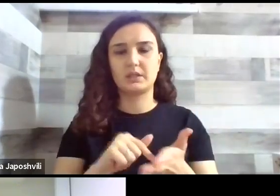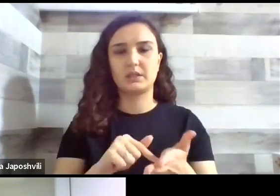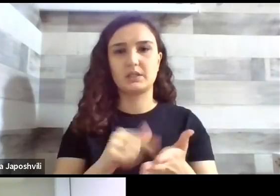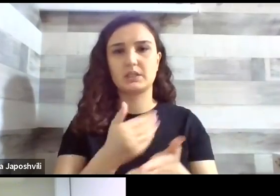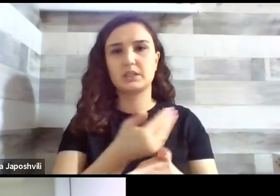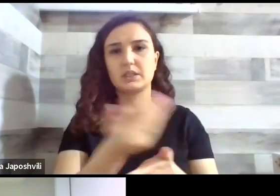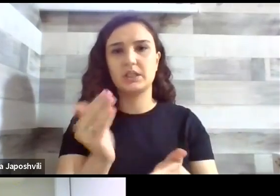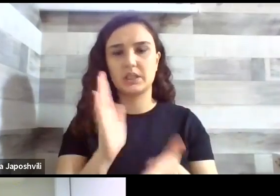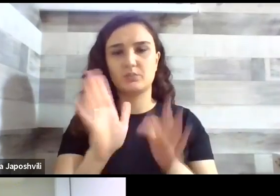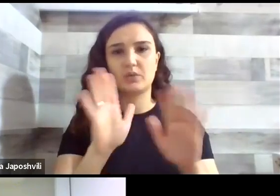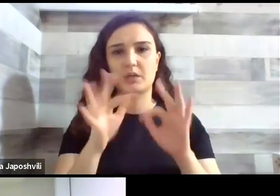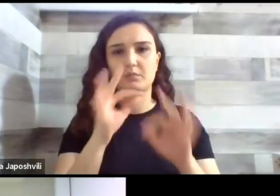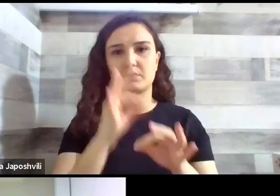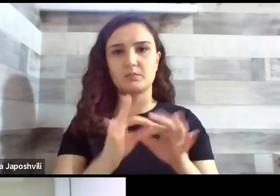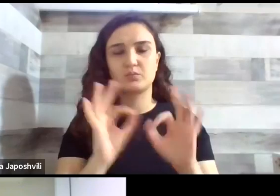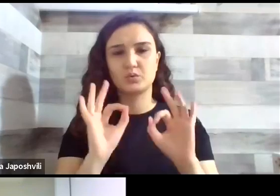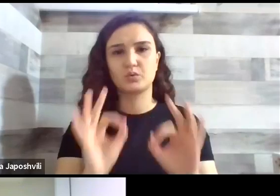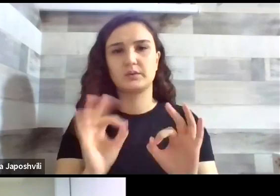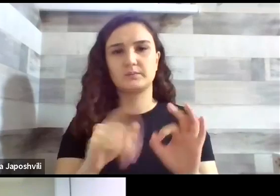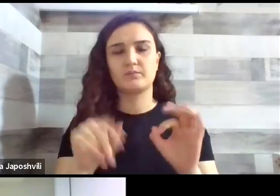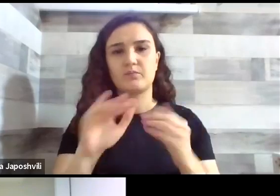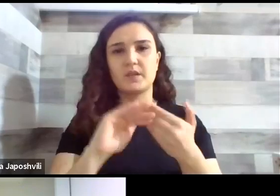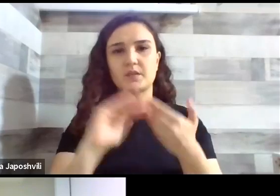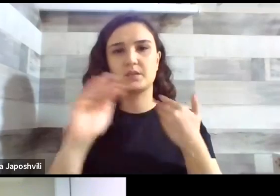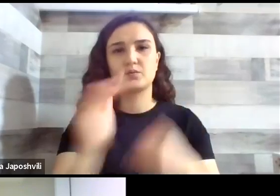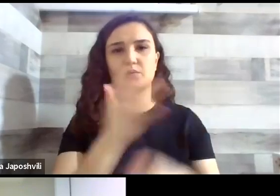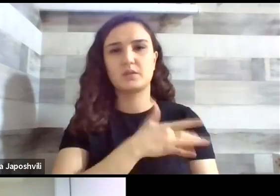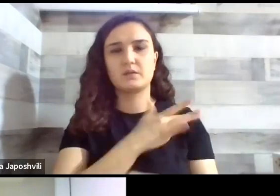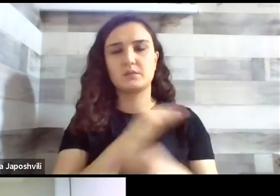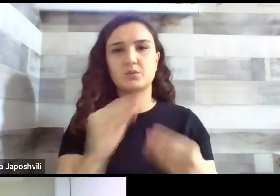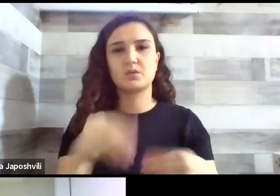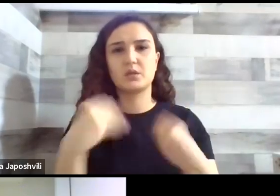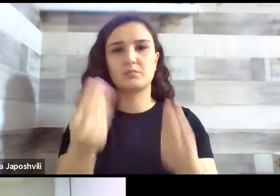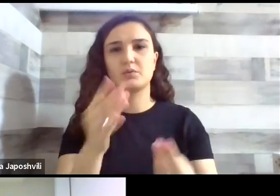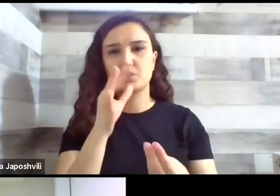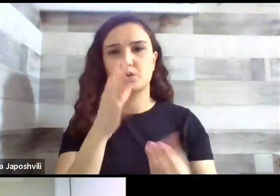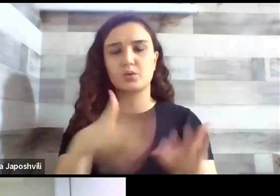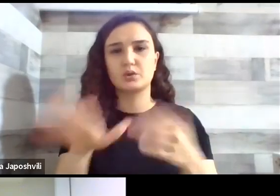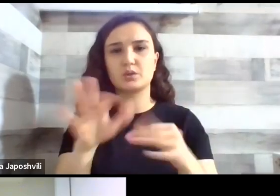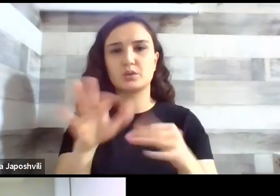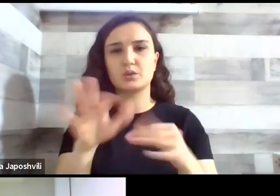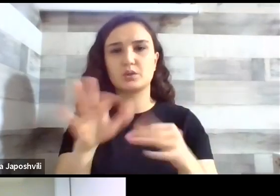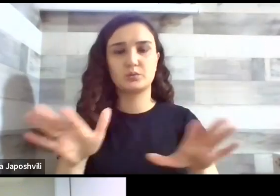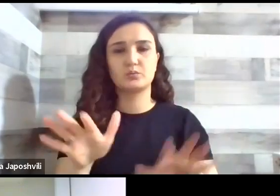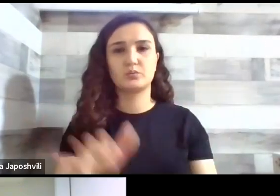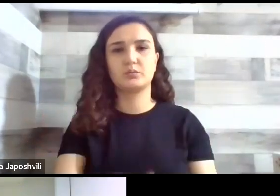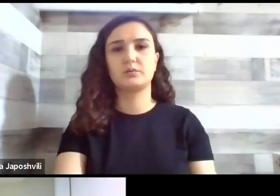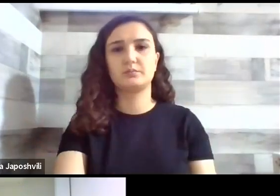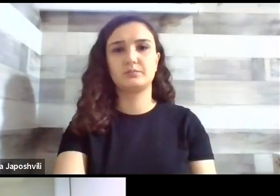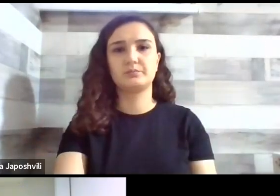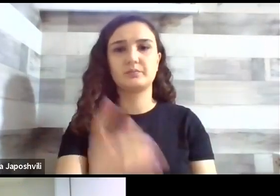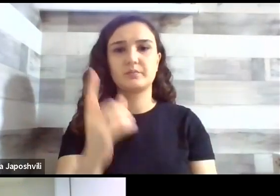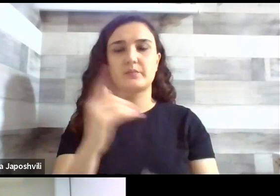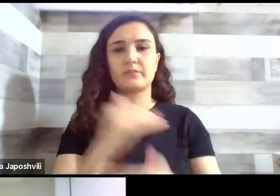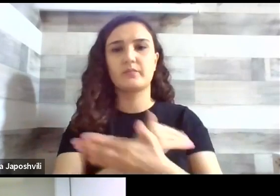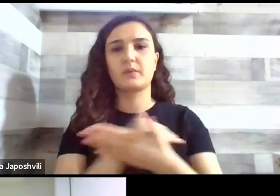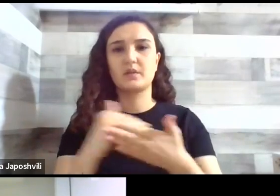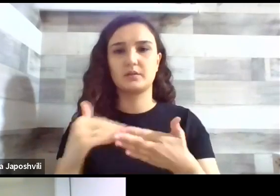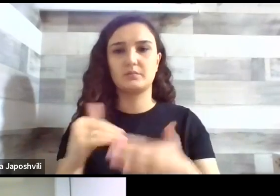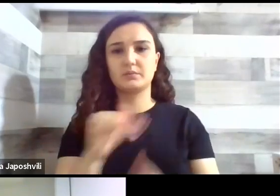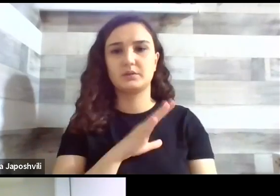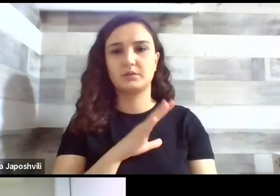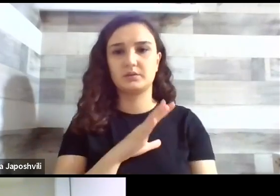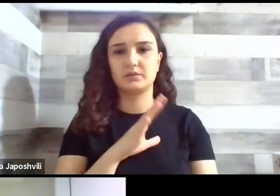ისინი ხელმძღვანელებდნენ სწორედ დისტანციური სერვისის მიწოდების დროს, რომ ის სპონტანურობა, რომელიც პირველ ეტაპზე